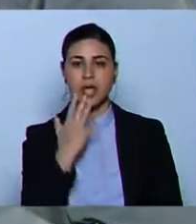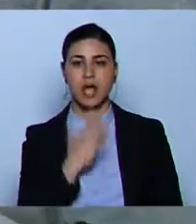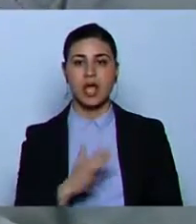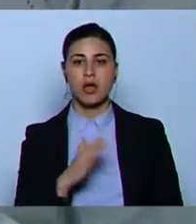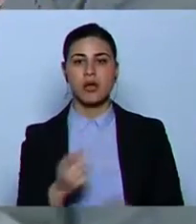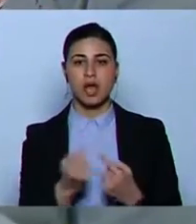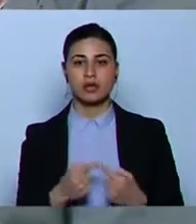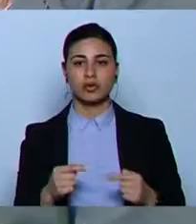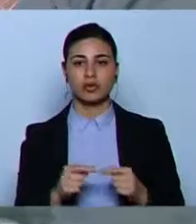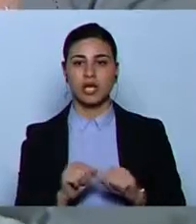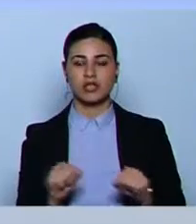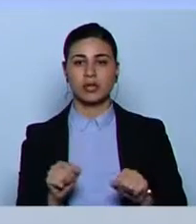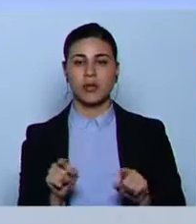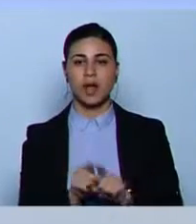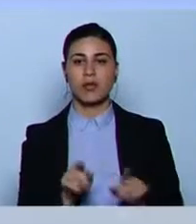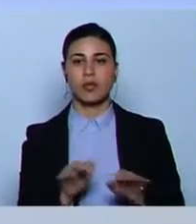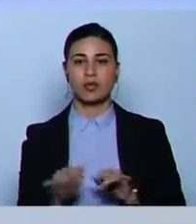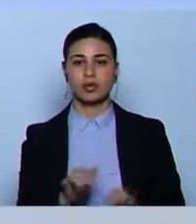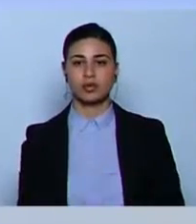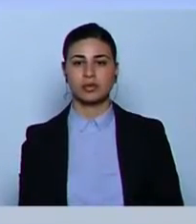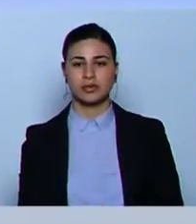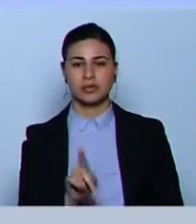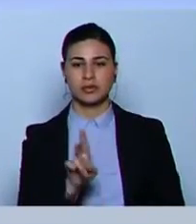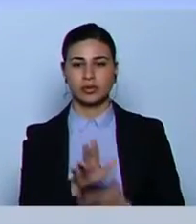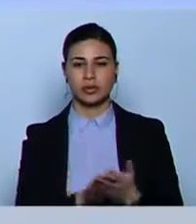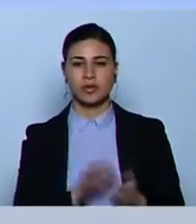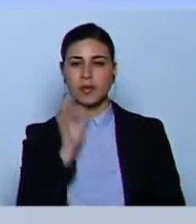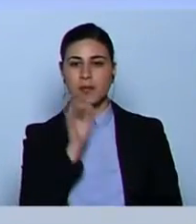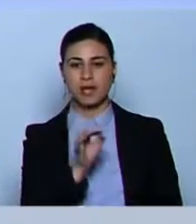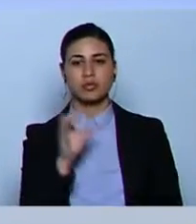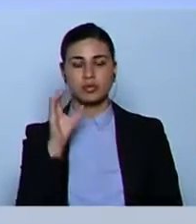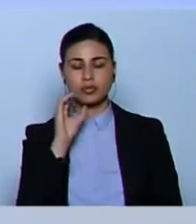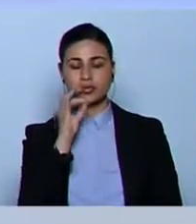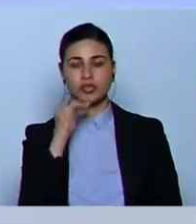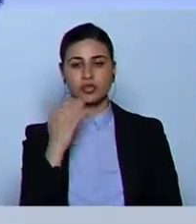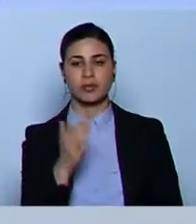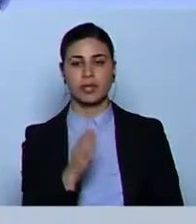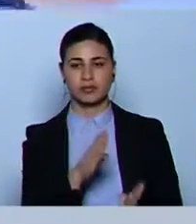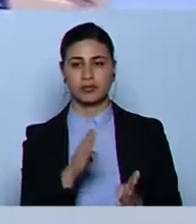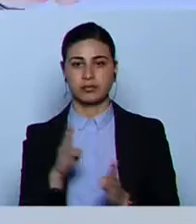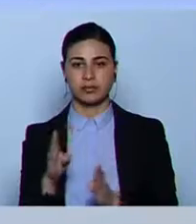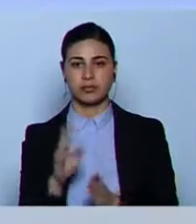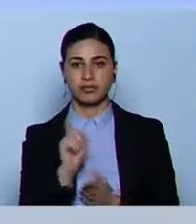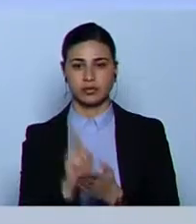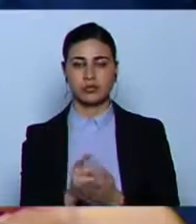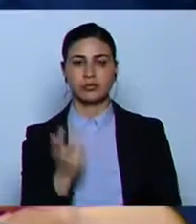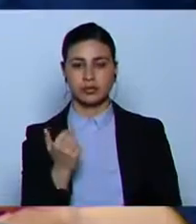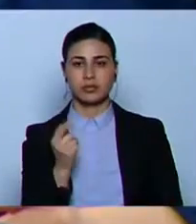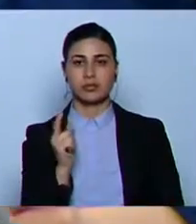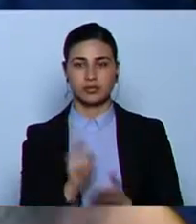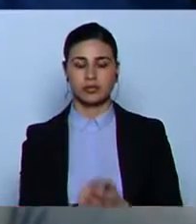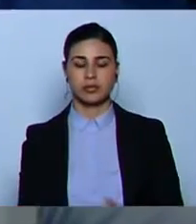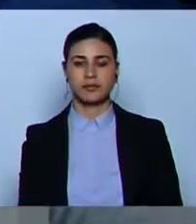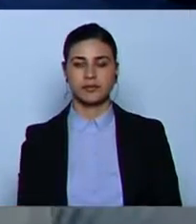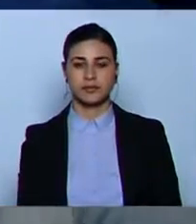გაცემა, შეიძლება ამ პროცესის აესე, არ ვიცით, მე ლიზა, მოდით მოვისმინოთ პასუხი და შემდეგ დანარჩენი აუცილებლად აუცილებლად